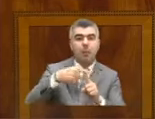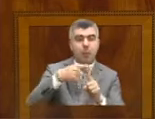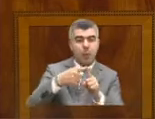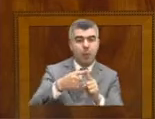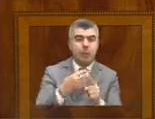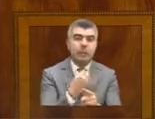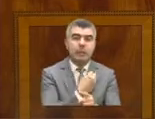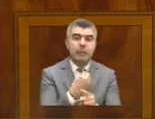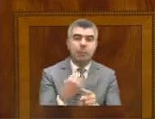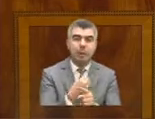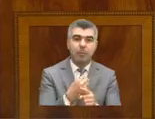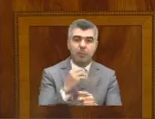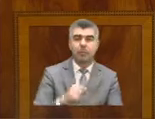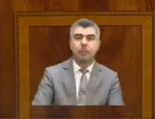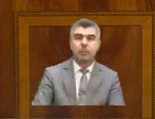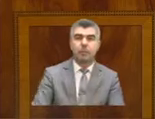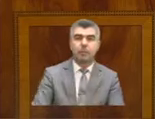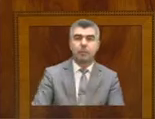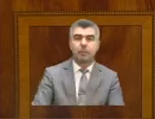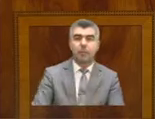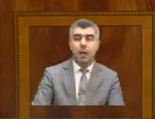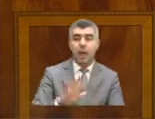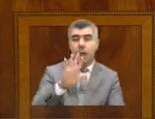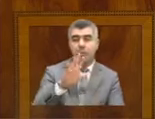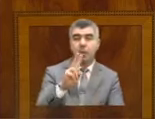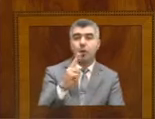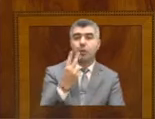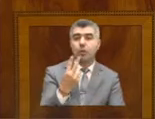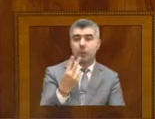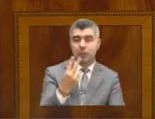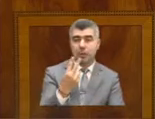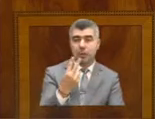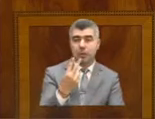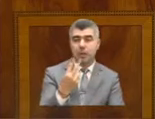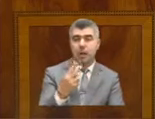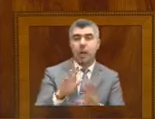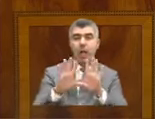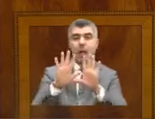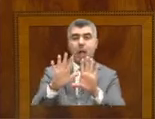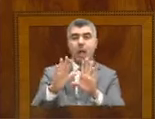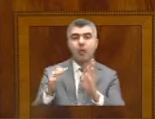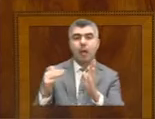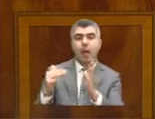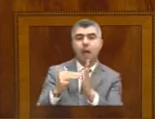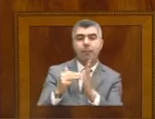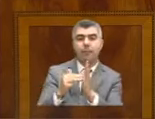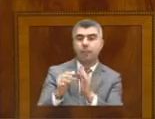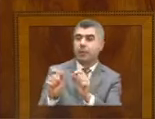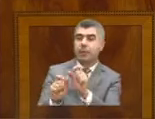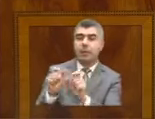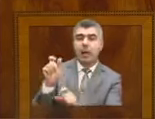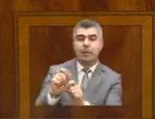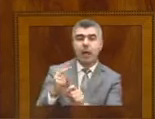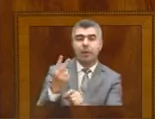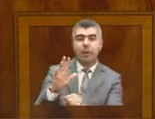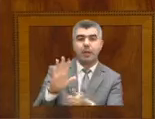وشبه الطبي ليبلغ 25 مهاليا لكل 10,000 نسمة في سنة